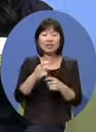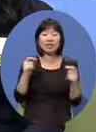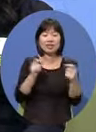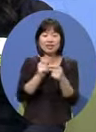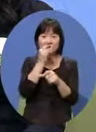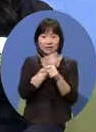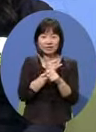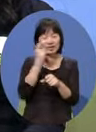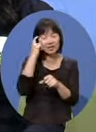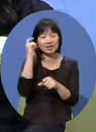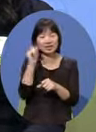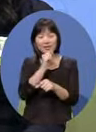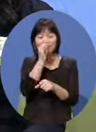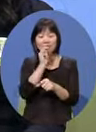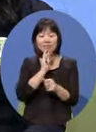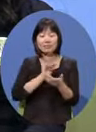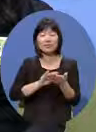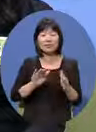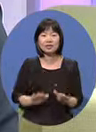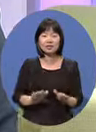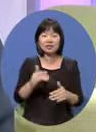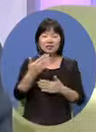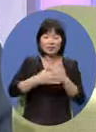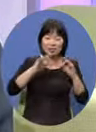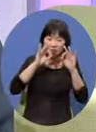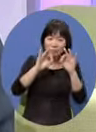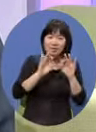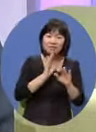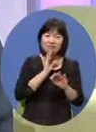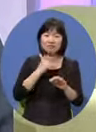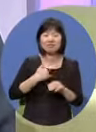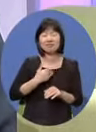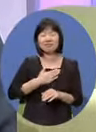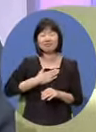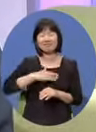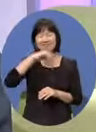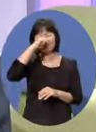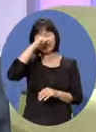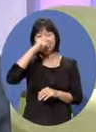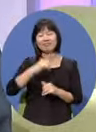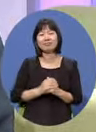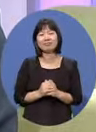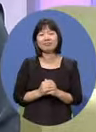있다고 이제 저는 생각이 들었고요. 네. 지금 오늘 표정 보니까 정말 저는 뭐 흐뭇해요.